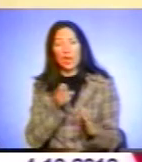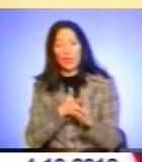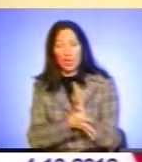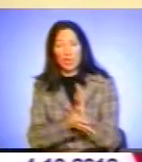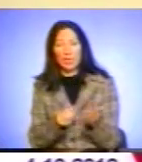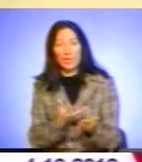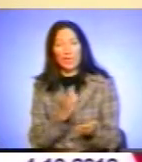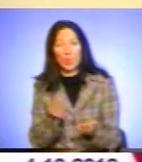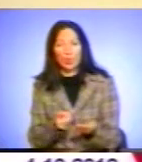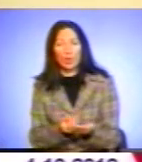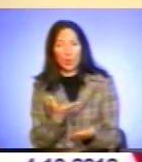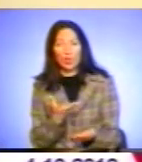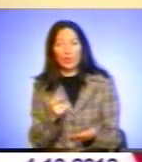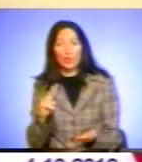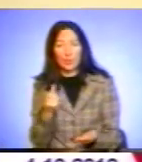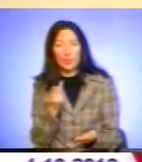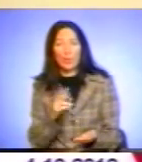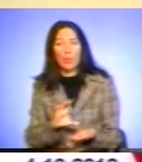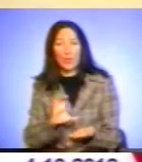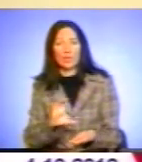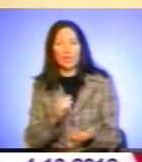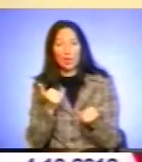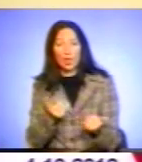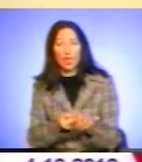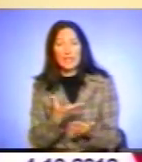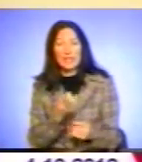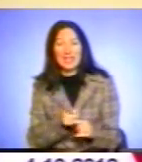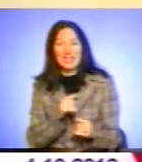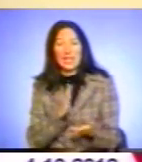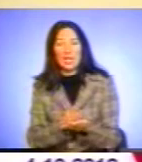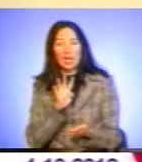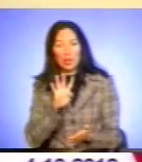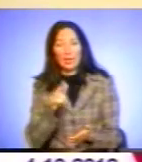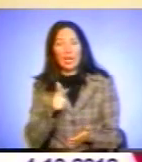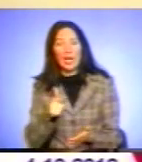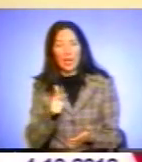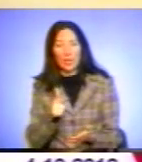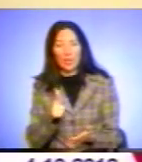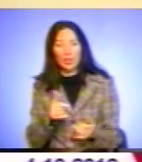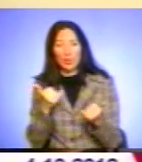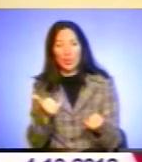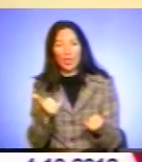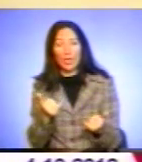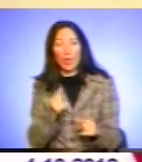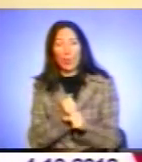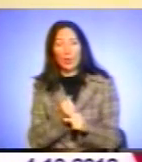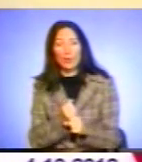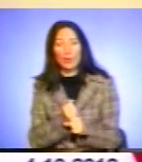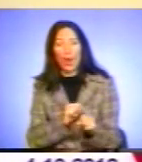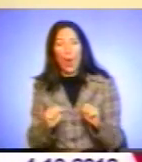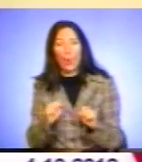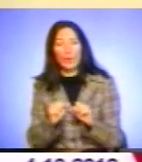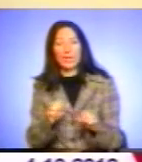буде змінена вдвічі більше. Сьогодні ціна ця є 4 гривні, сьогодні опрацьовано